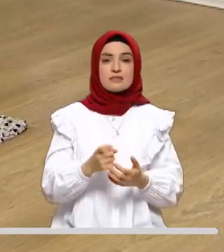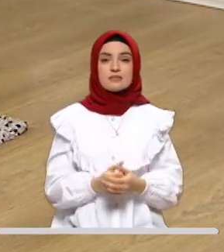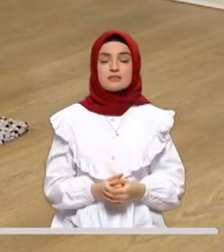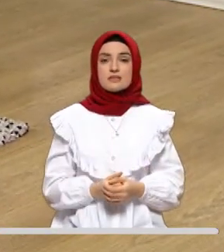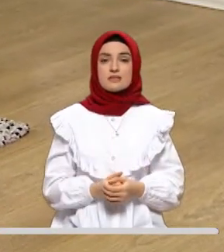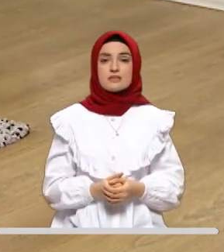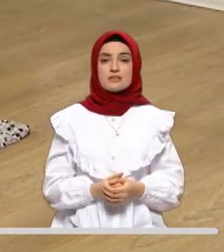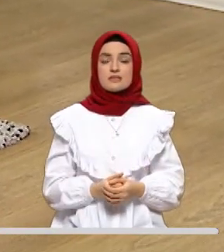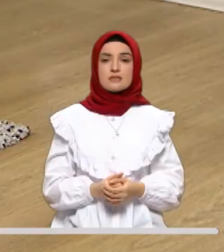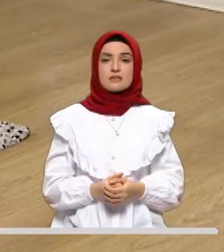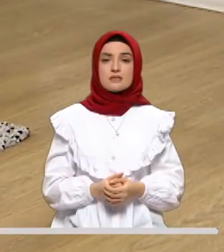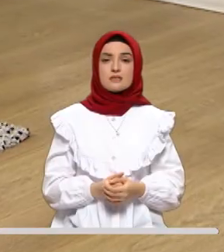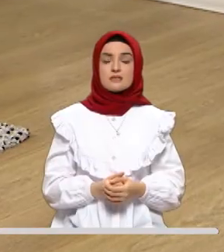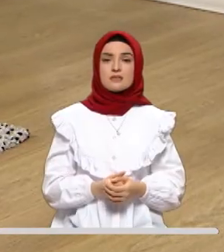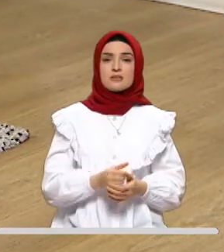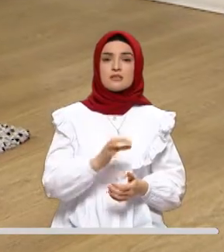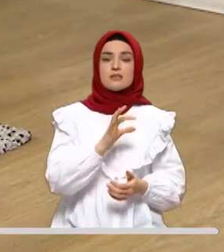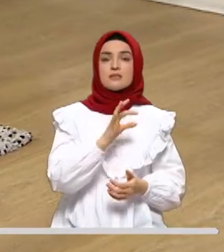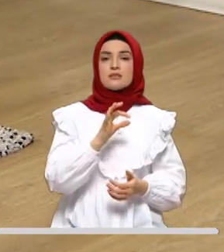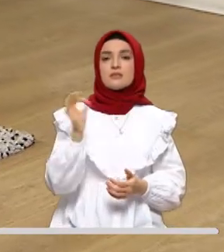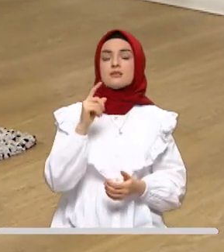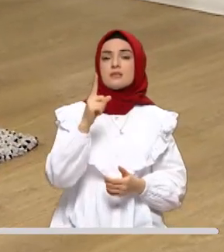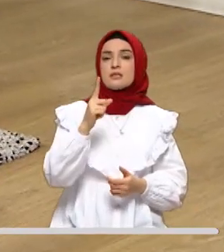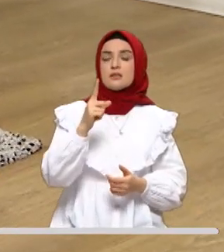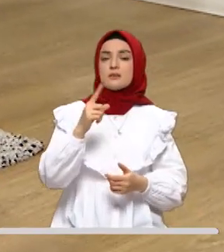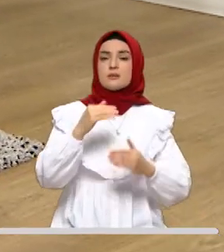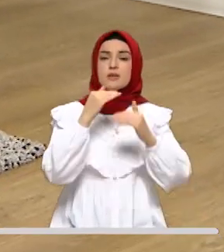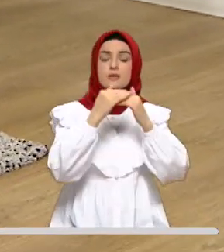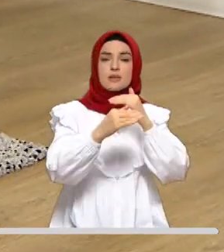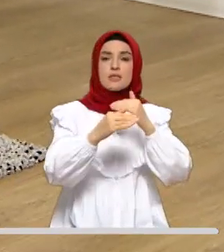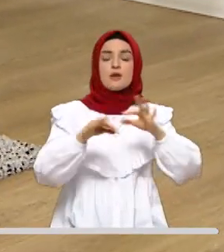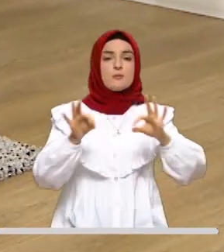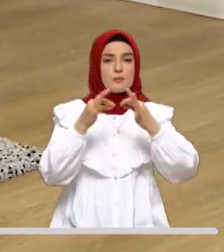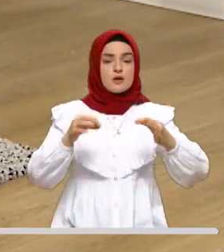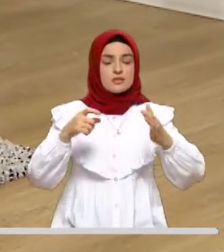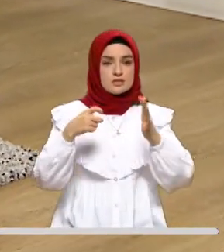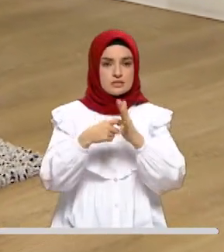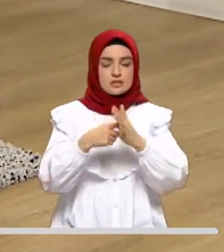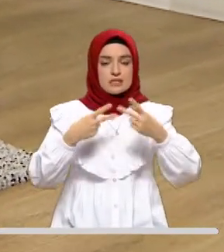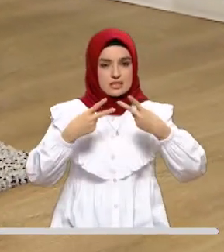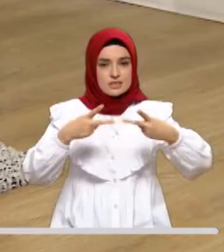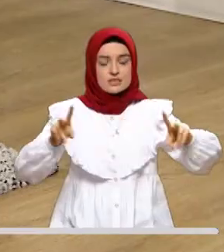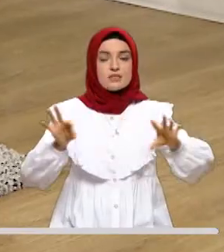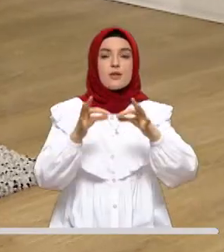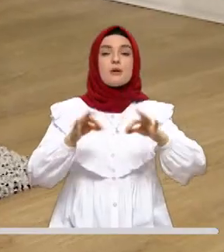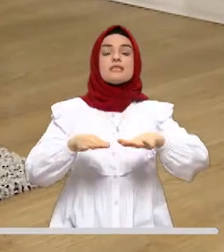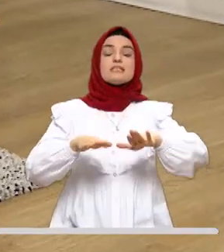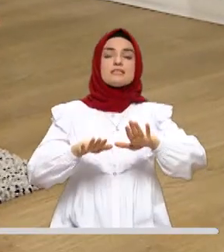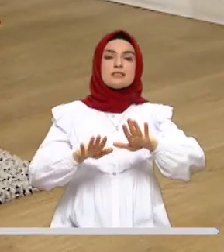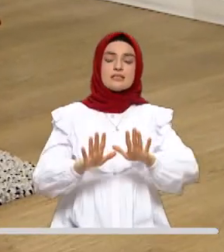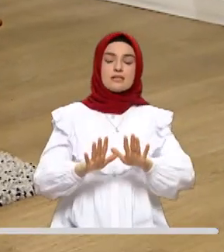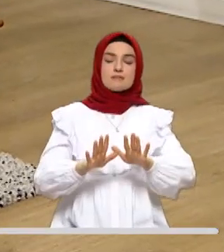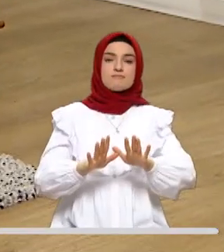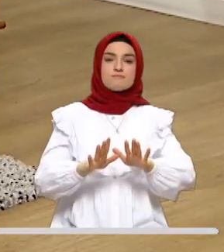hiçbir milletin marşının adı İstiklal Marşı değil. Hı hı. Sadece Türkiye Cumhuriyeti'nin marşının adı